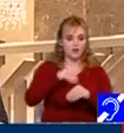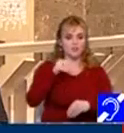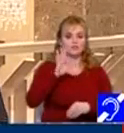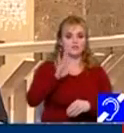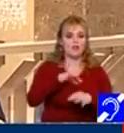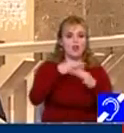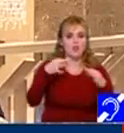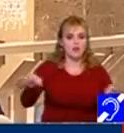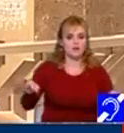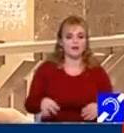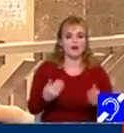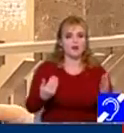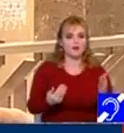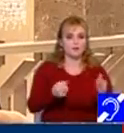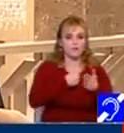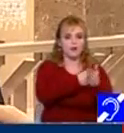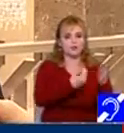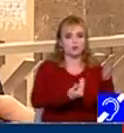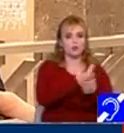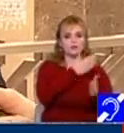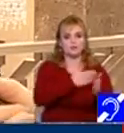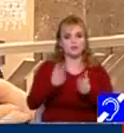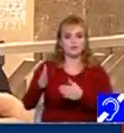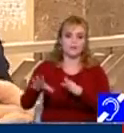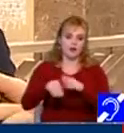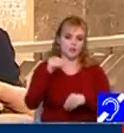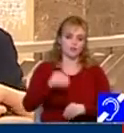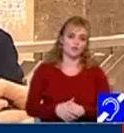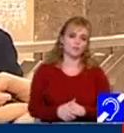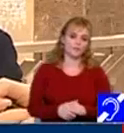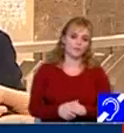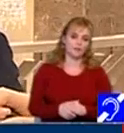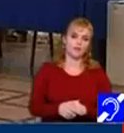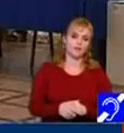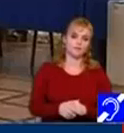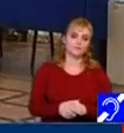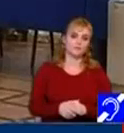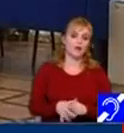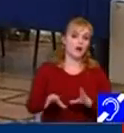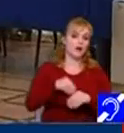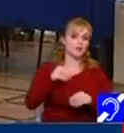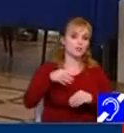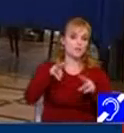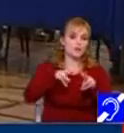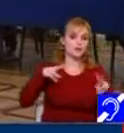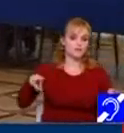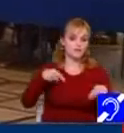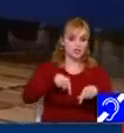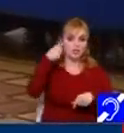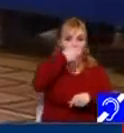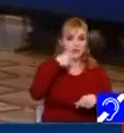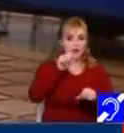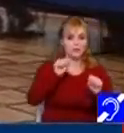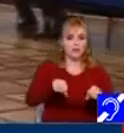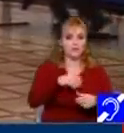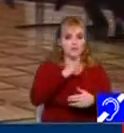bază noului sistem electoral mixt, care, evident, va apropia deputații de cetățeni. Alegerile parlamentare din acest an ar